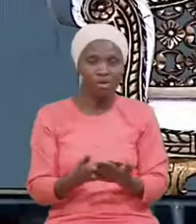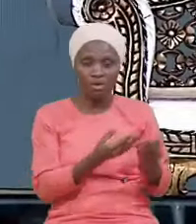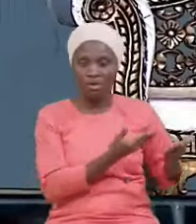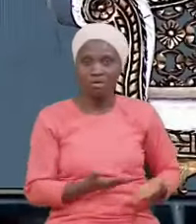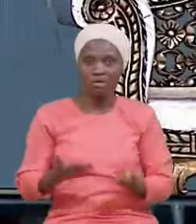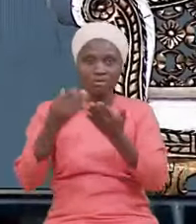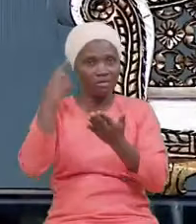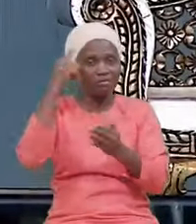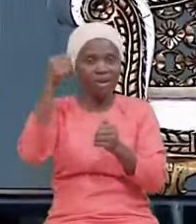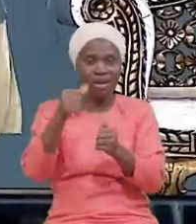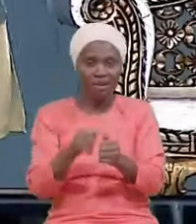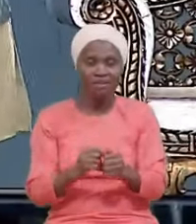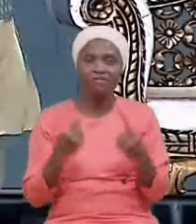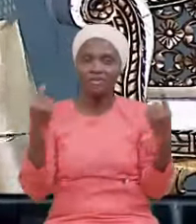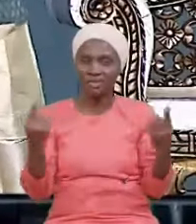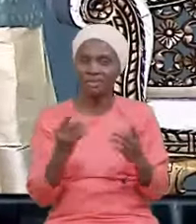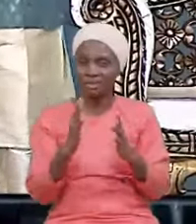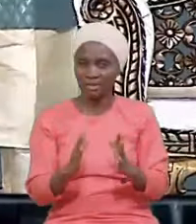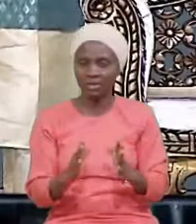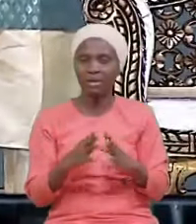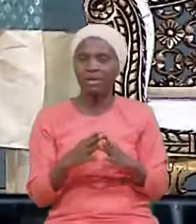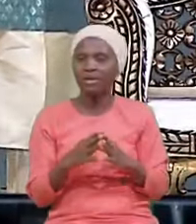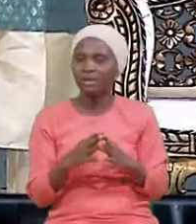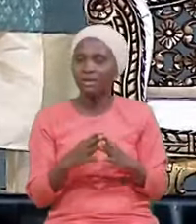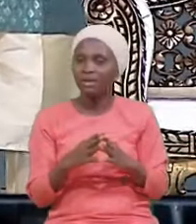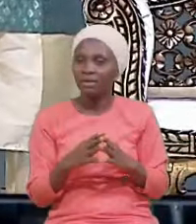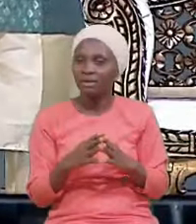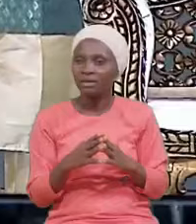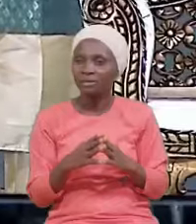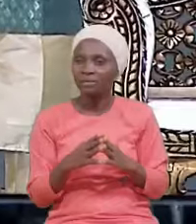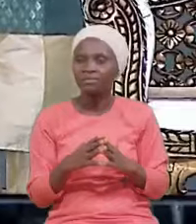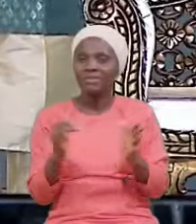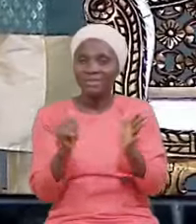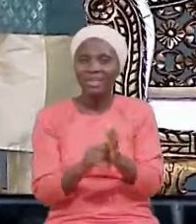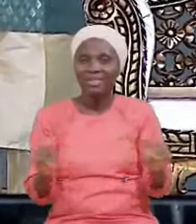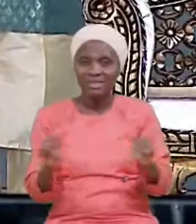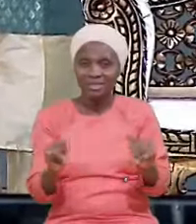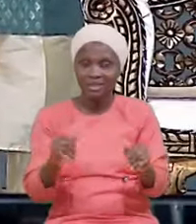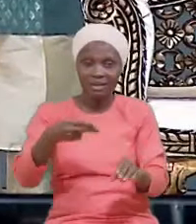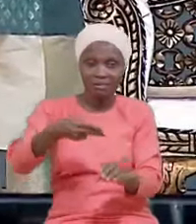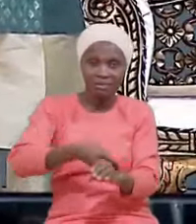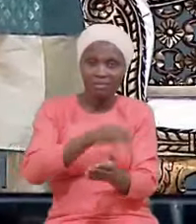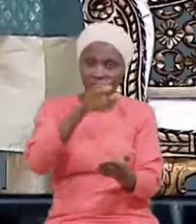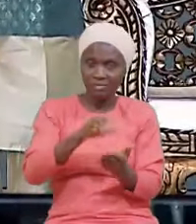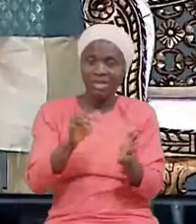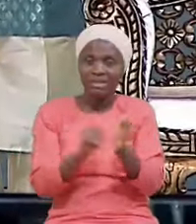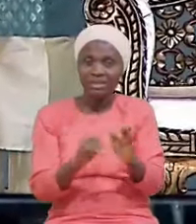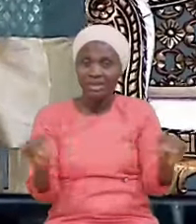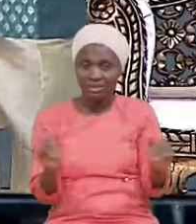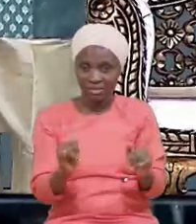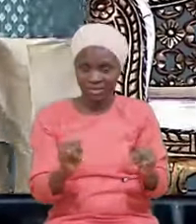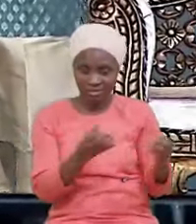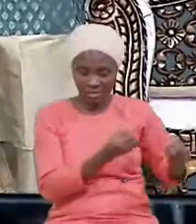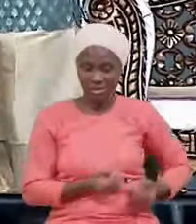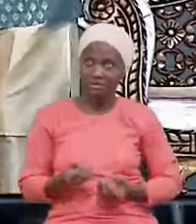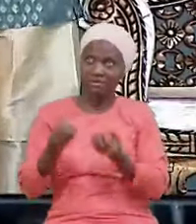సినర్. ప్రతి పాపి కోసం ఒక్క పర్యాయమే బలి అర్పణ అయ్యాడు. సేమ్ ల్యాంబ్. Is that same sacrificial lamb?